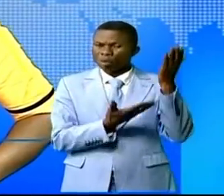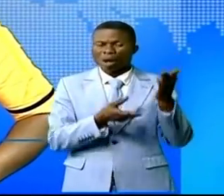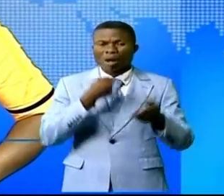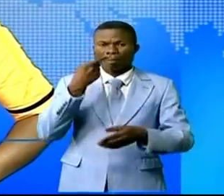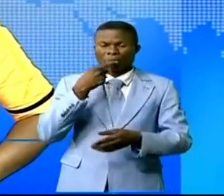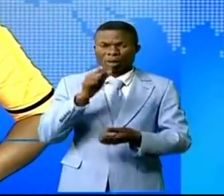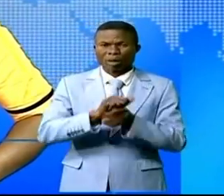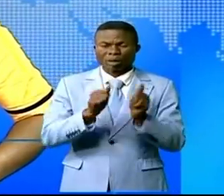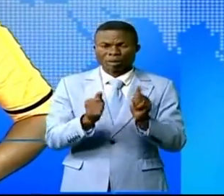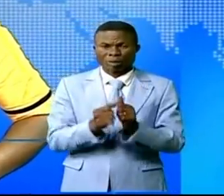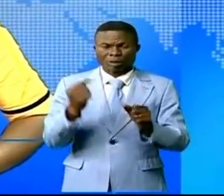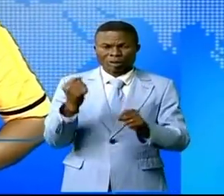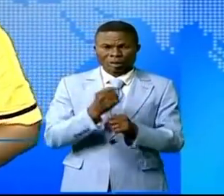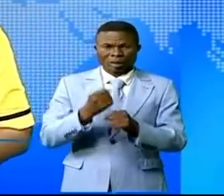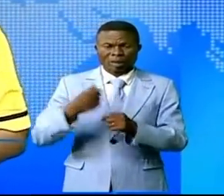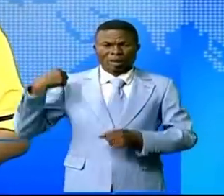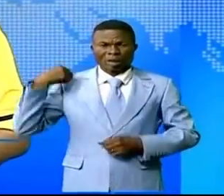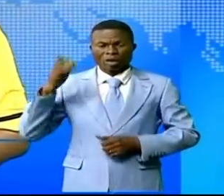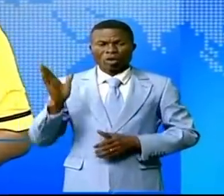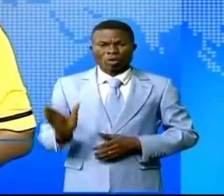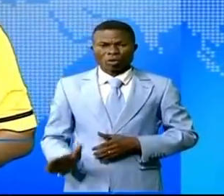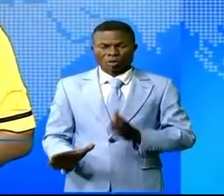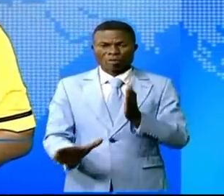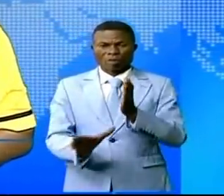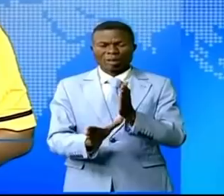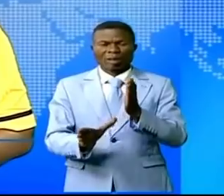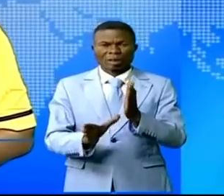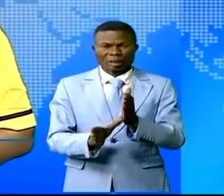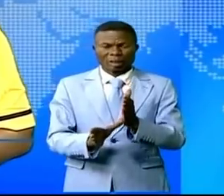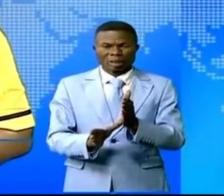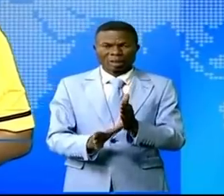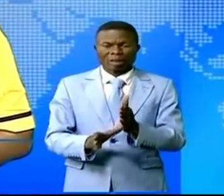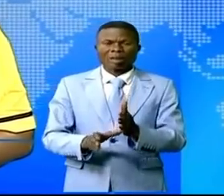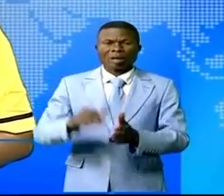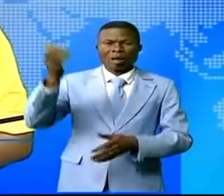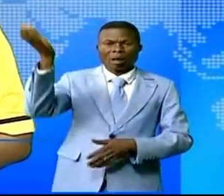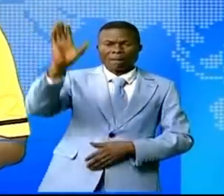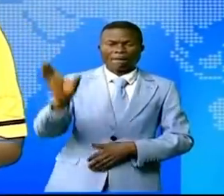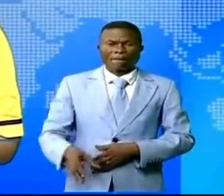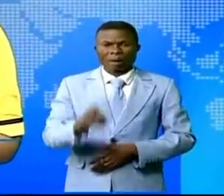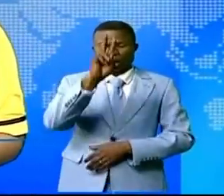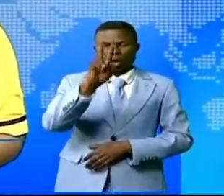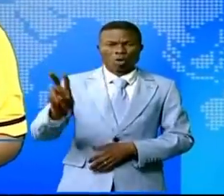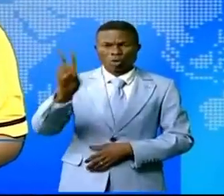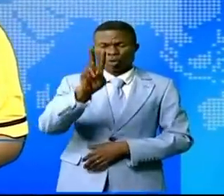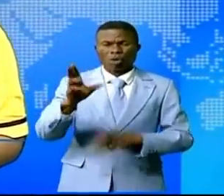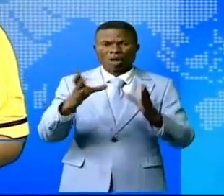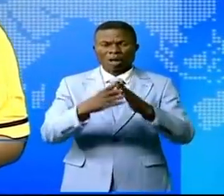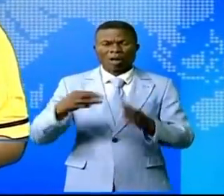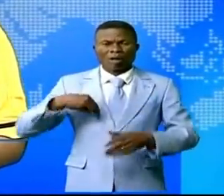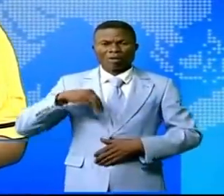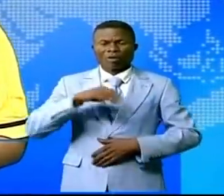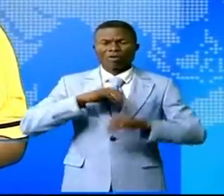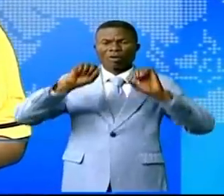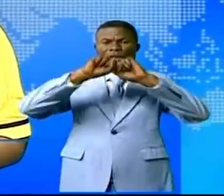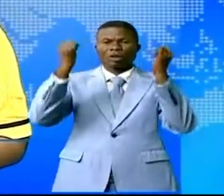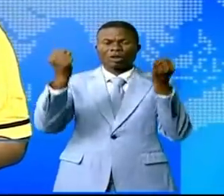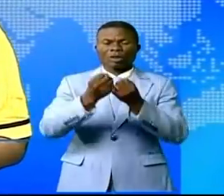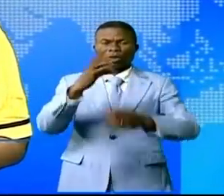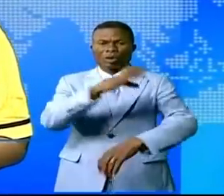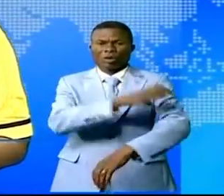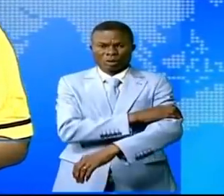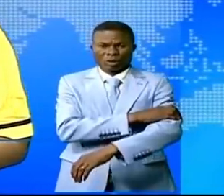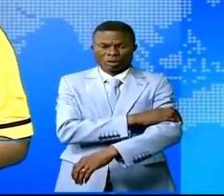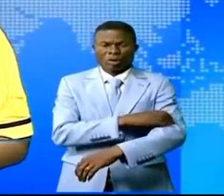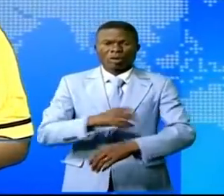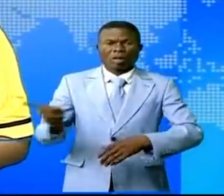de la séance de travail du gouverneur par intérim du Bazouélé avec certains membres de la société civile de